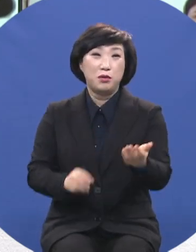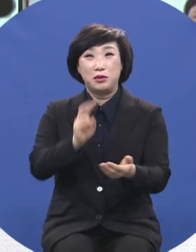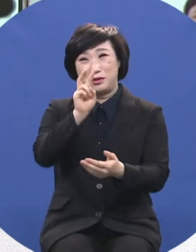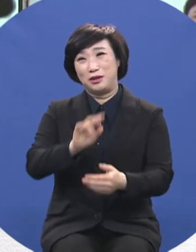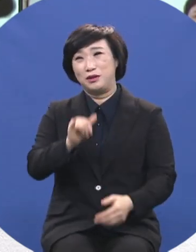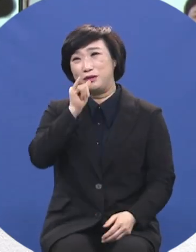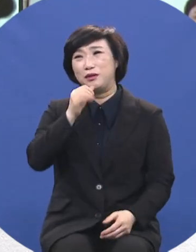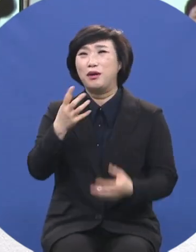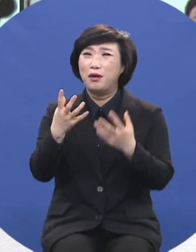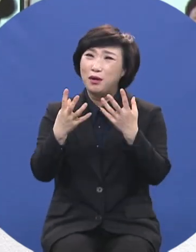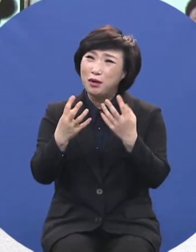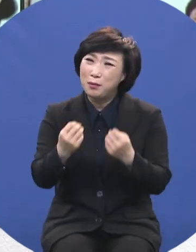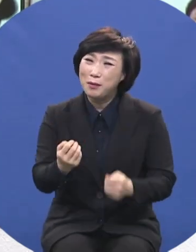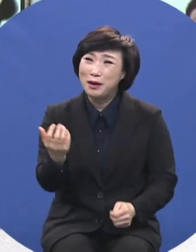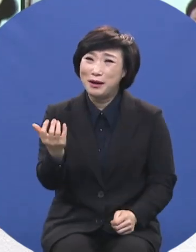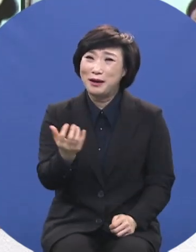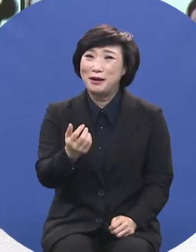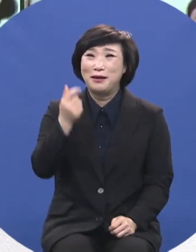얼마나